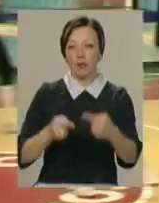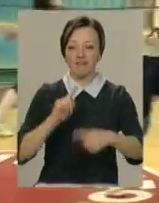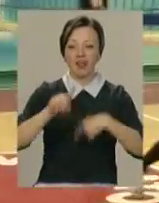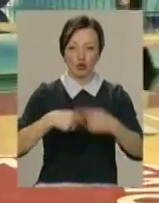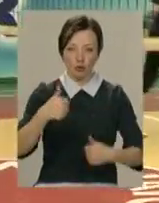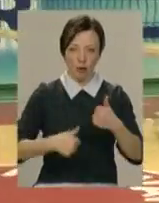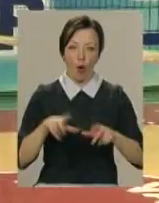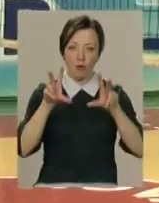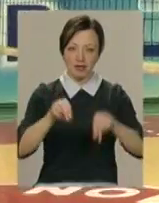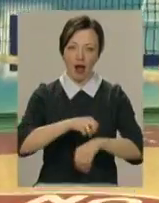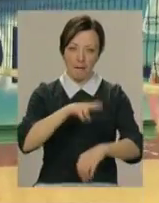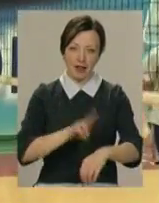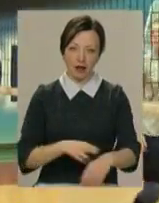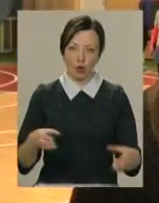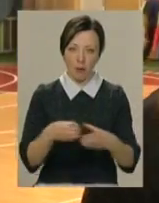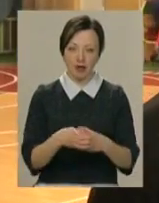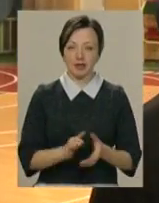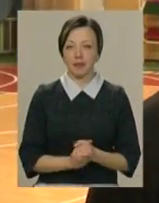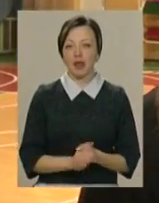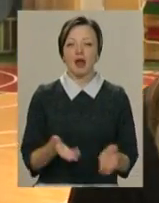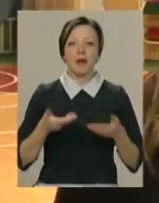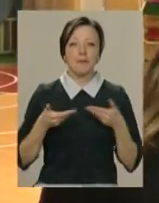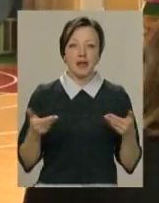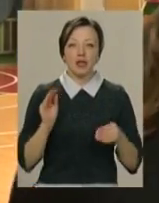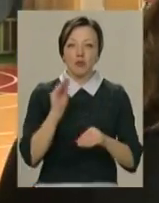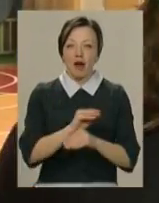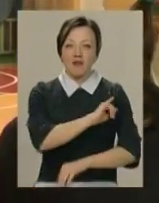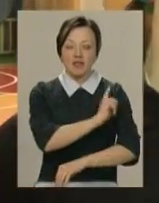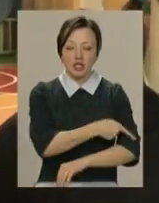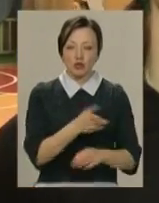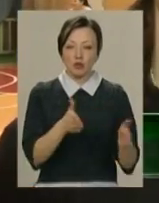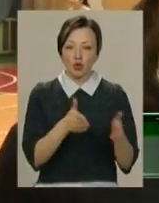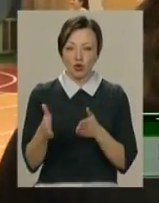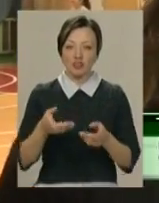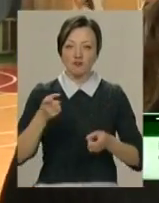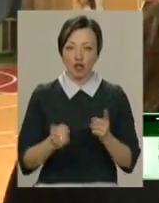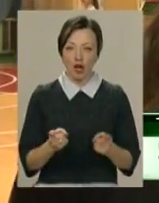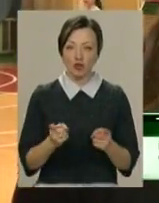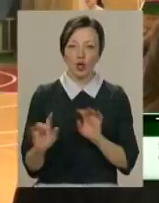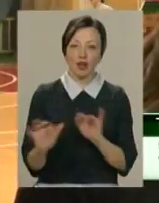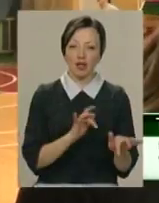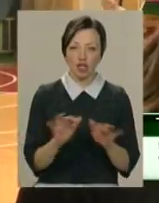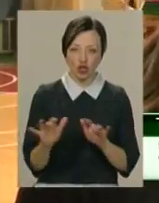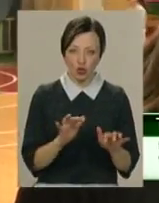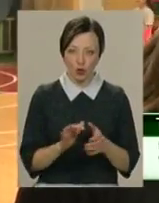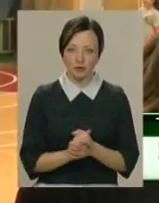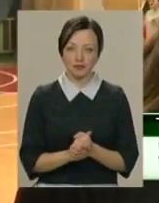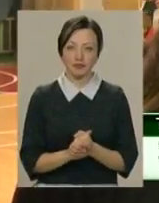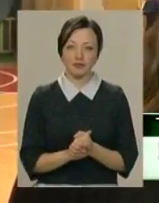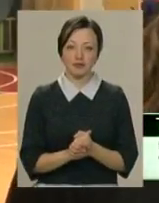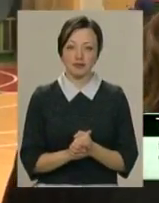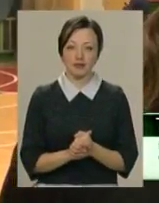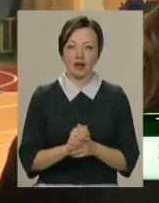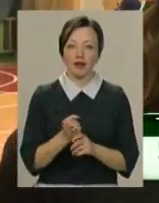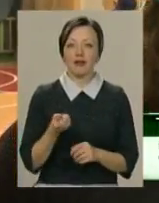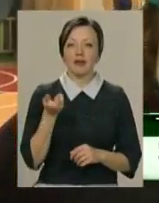обіцяє капітан команди Тетяна Хилюк. Ми додали фізичної підготовки, звичайно, тактично.